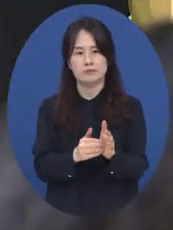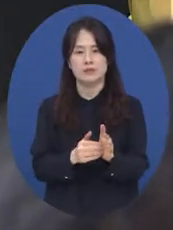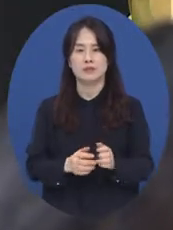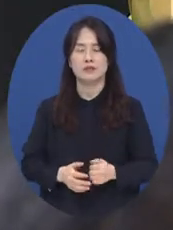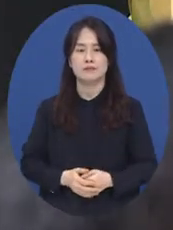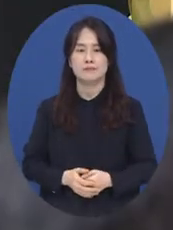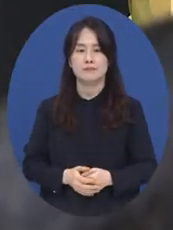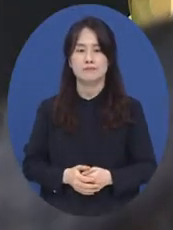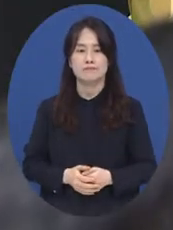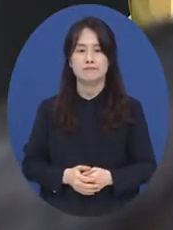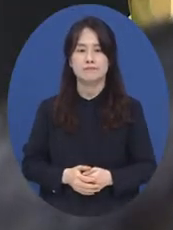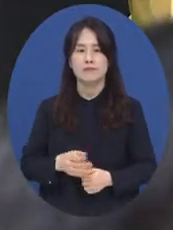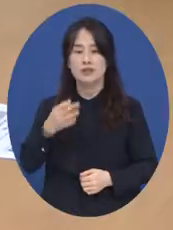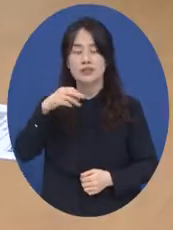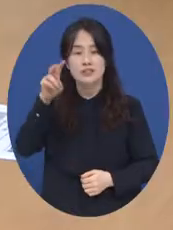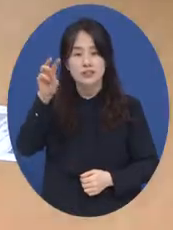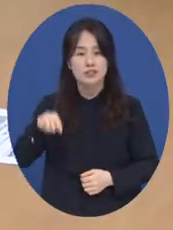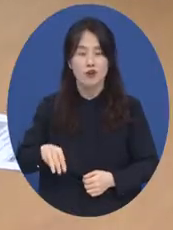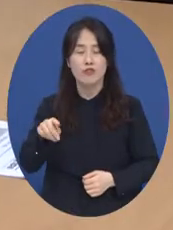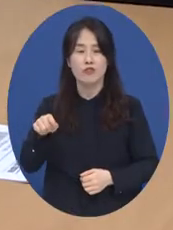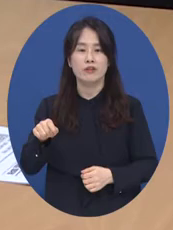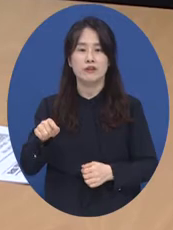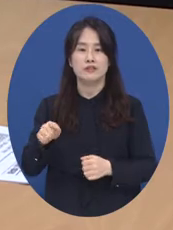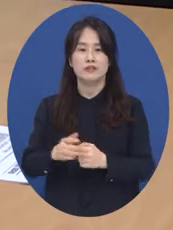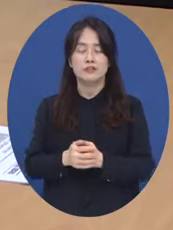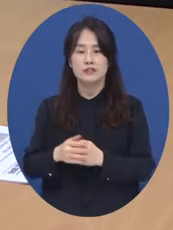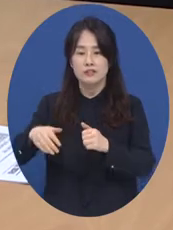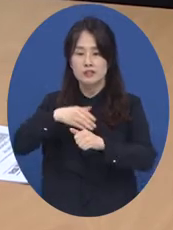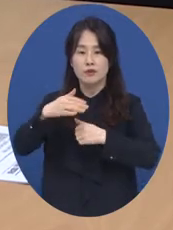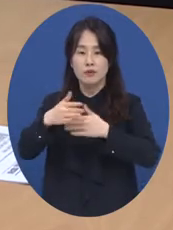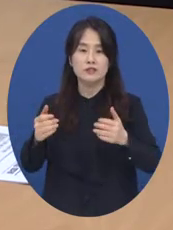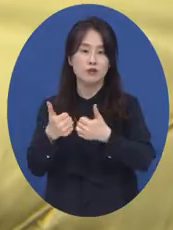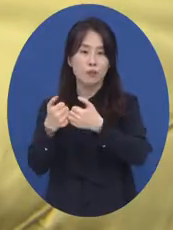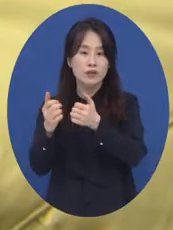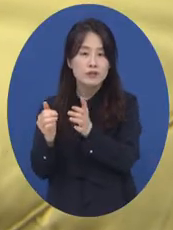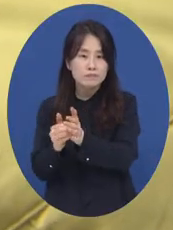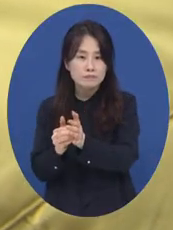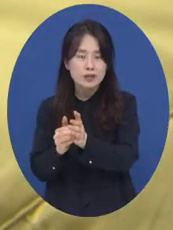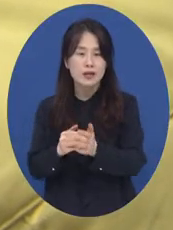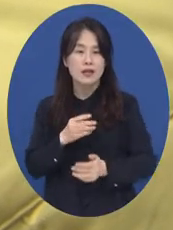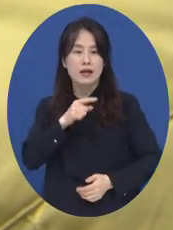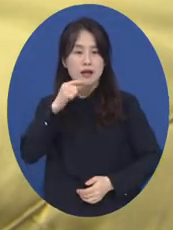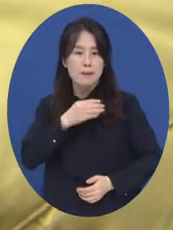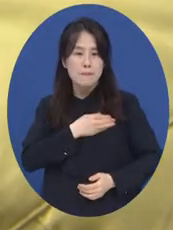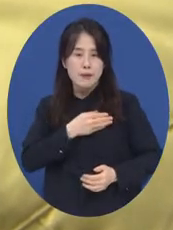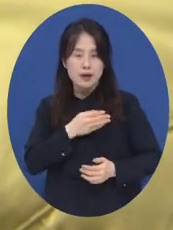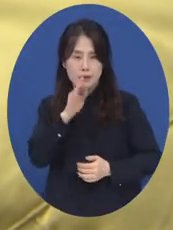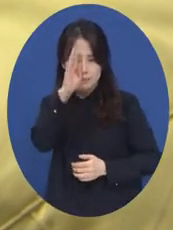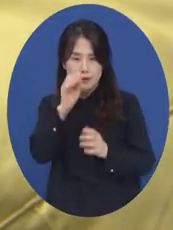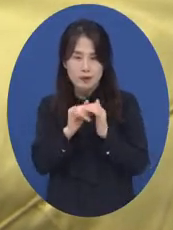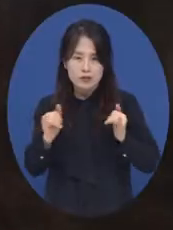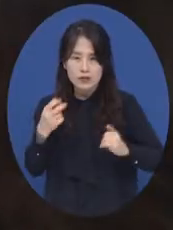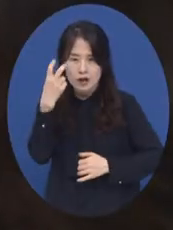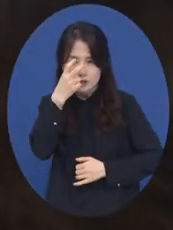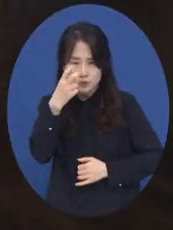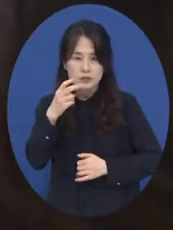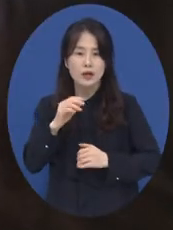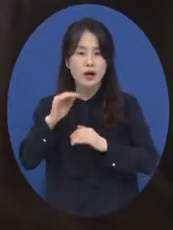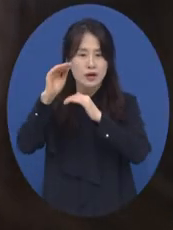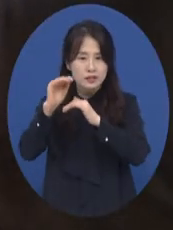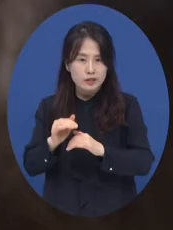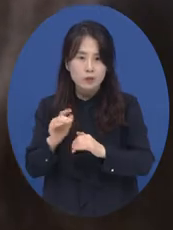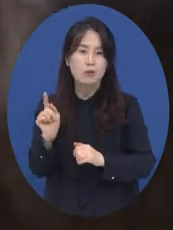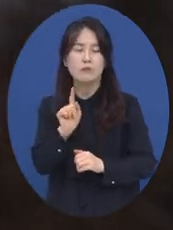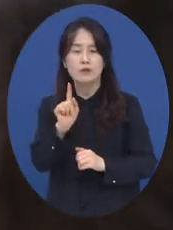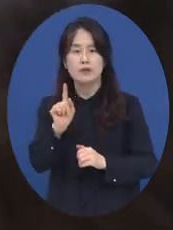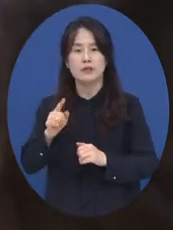나섰습니다. 이천 국방어학원 앞 도지사 현장 상황실에서 회의를 열고 폐렴 환자 전수 조사 진행 상황과 검사 시설 및 수용